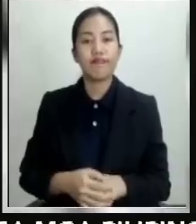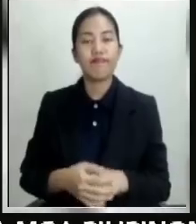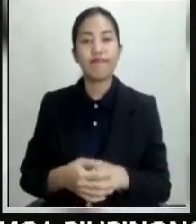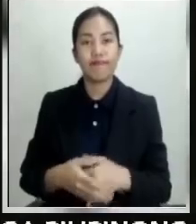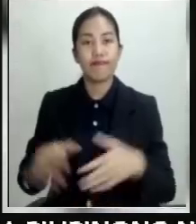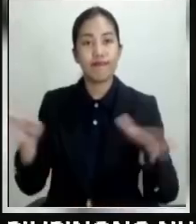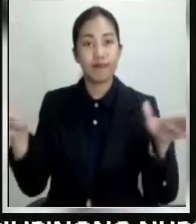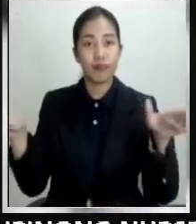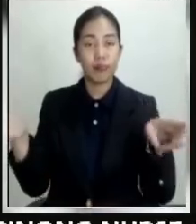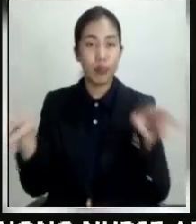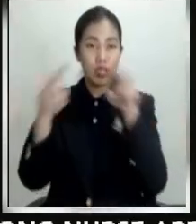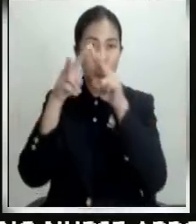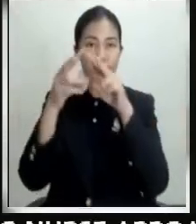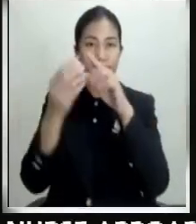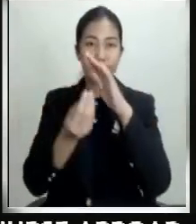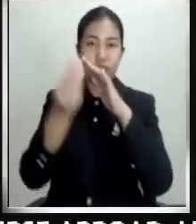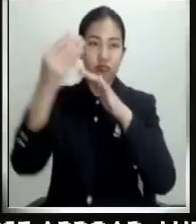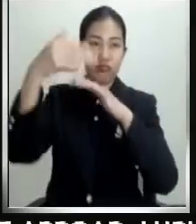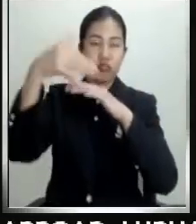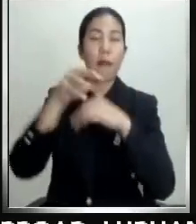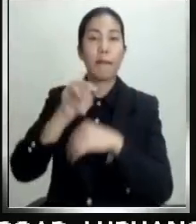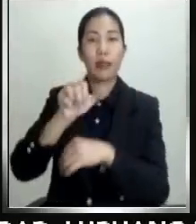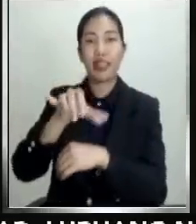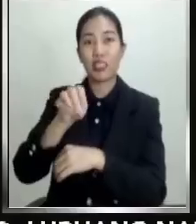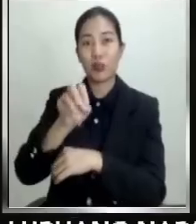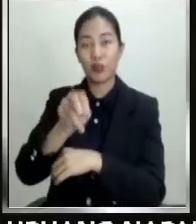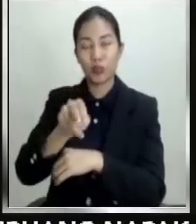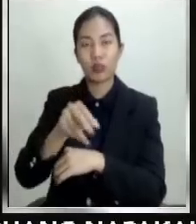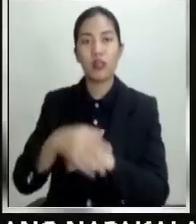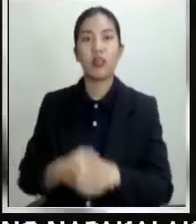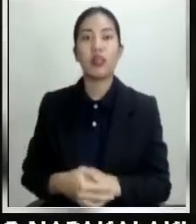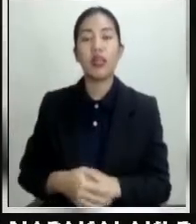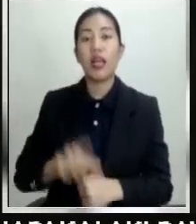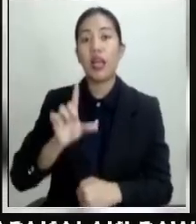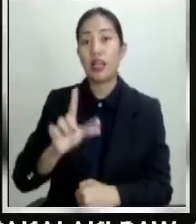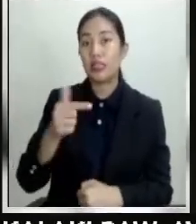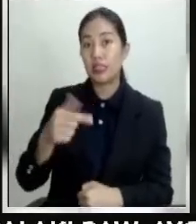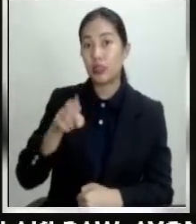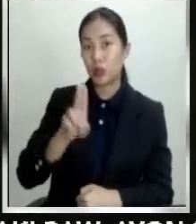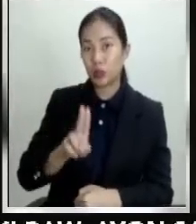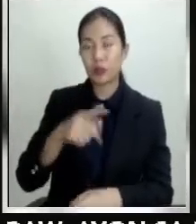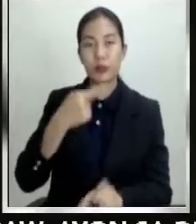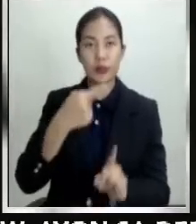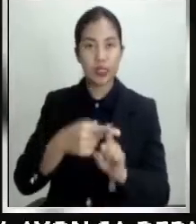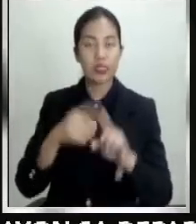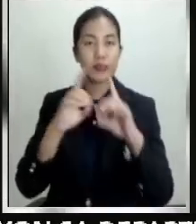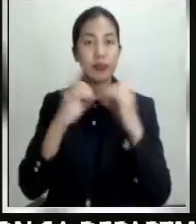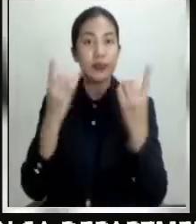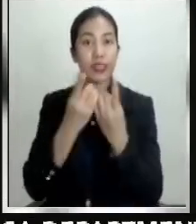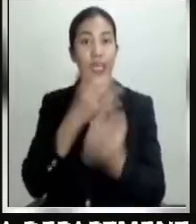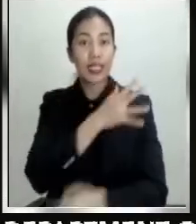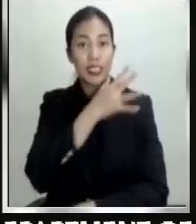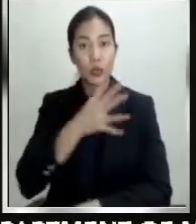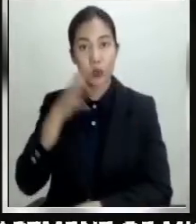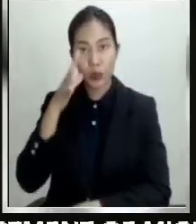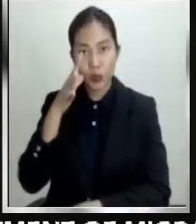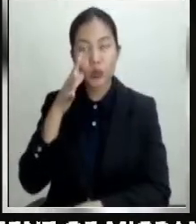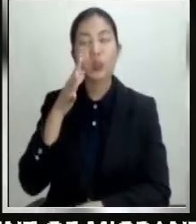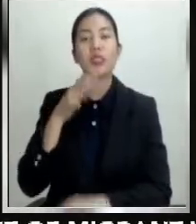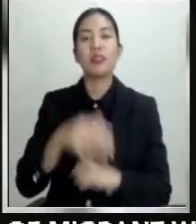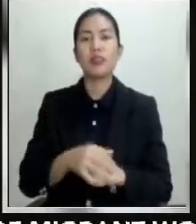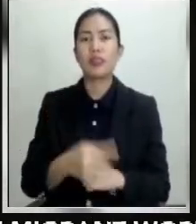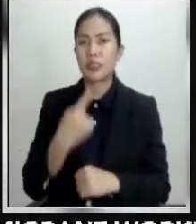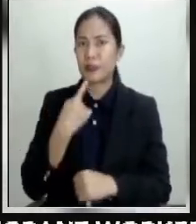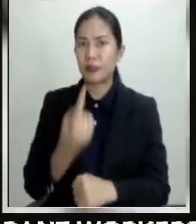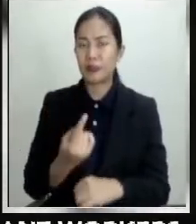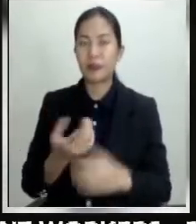Bulkang Mayon, tiniyak naman ng Pamahalang Panlalawigan at ng Department of Agriculture Bicol na sapat pa ang supply ng gulay dito sa lalawigan ng